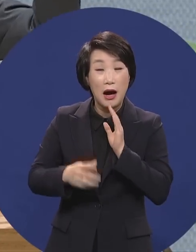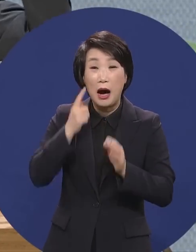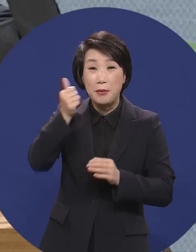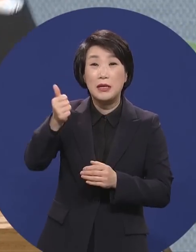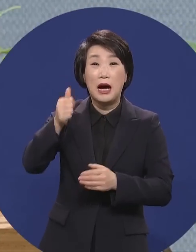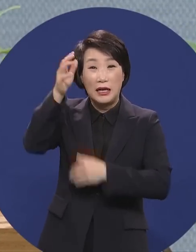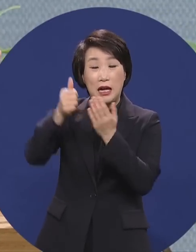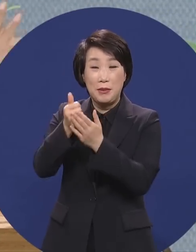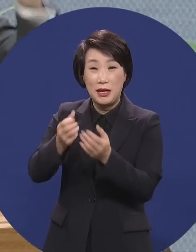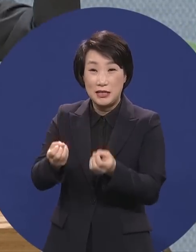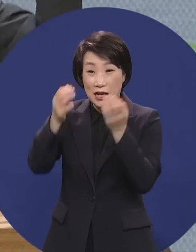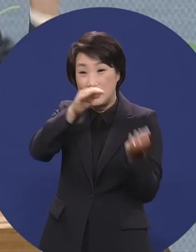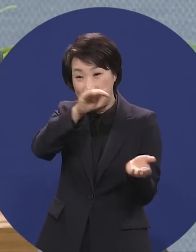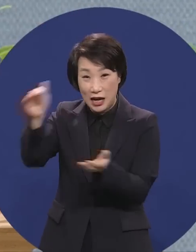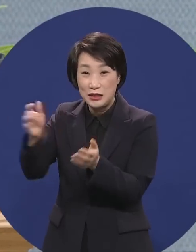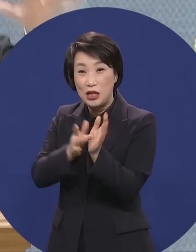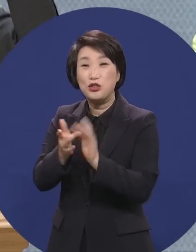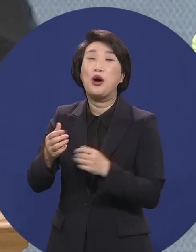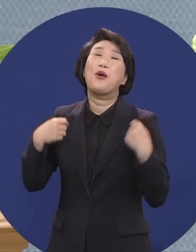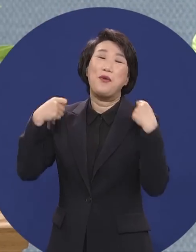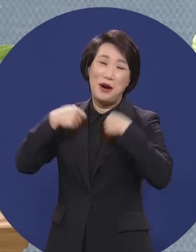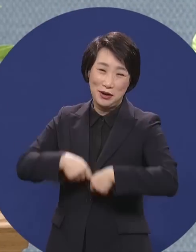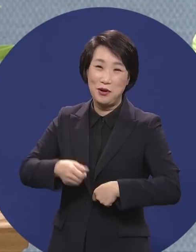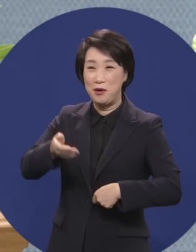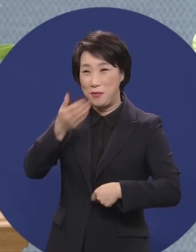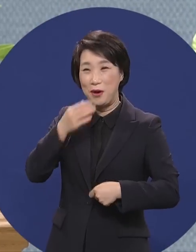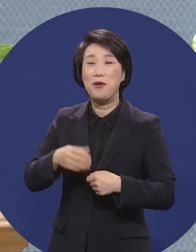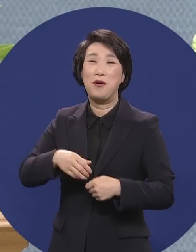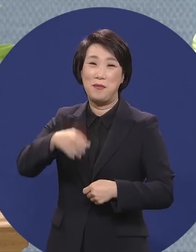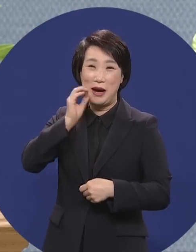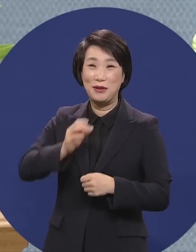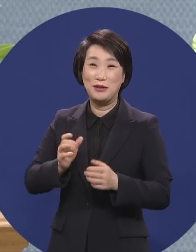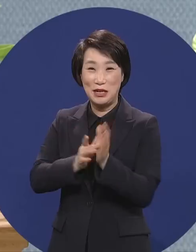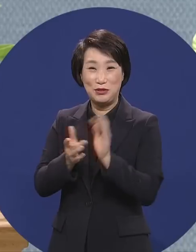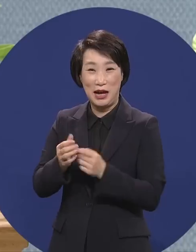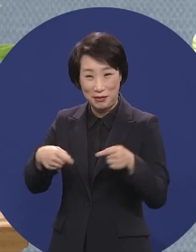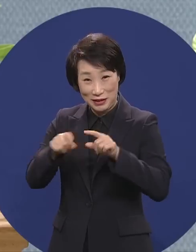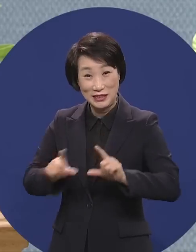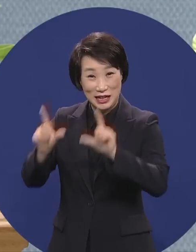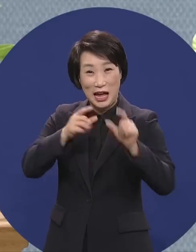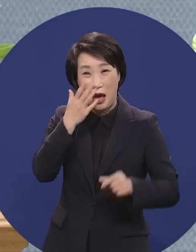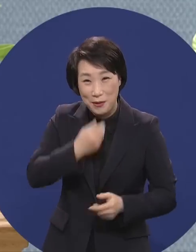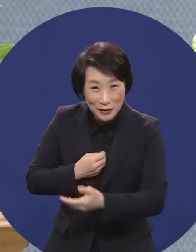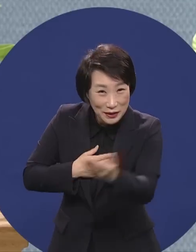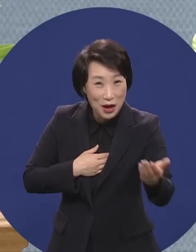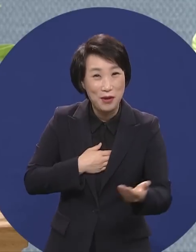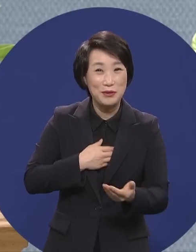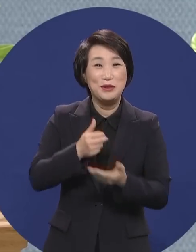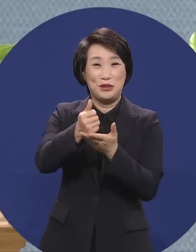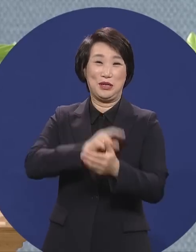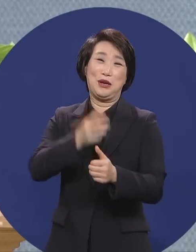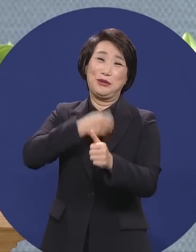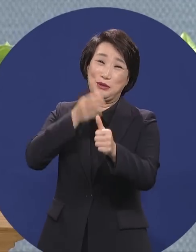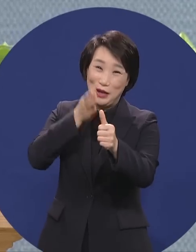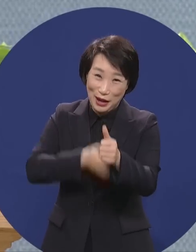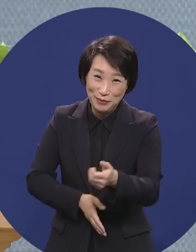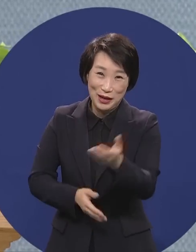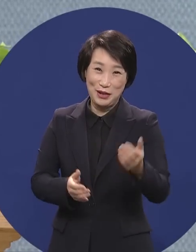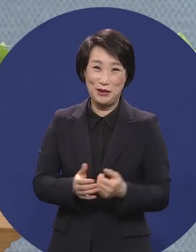잔치상에서 예수로 먹고 예수로 마시고 예수로 옷 입고 예수로 사는 행복한 여러분 되기를 주님의 이름으로